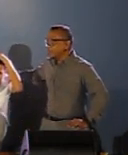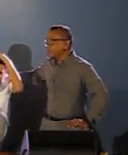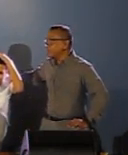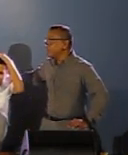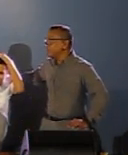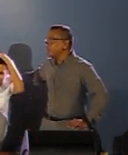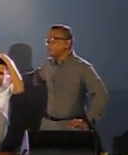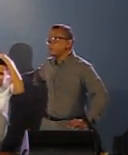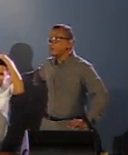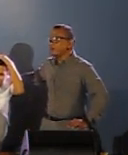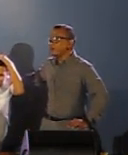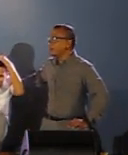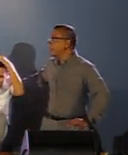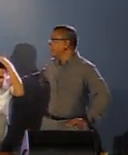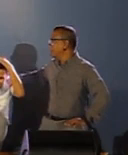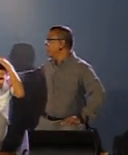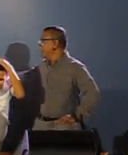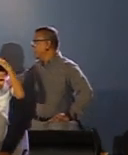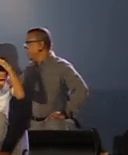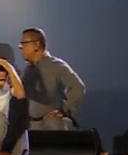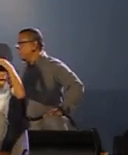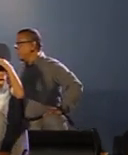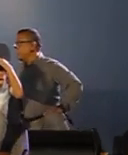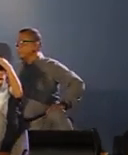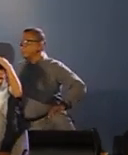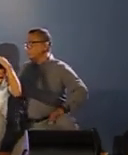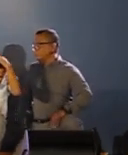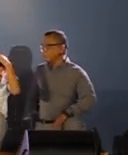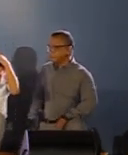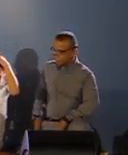Okay. Imagination niya, scout for a wall.